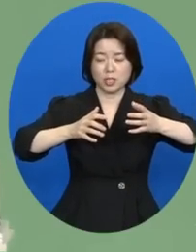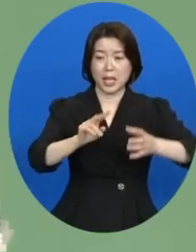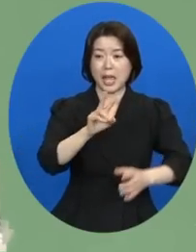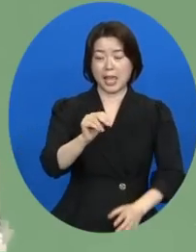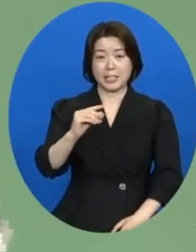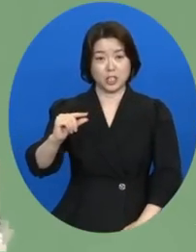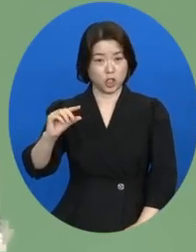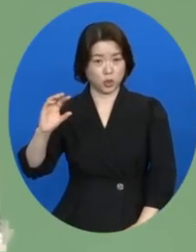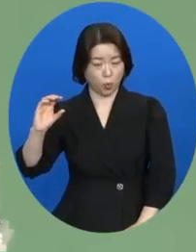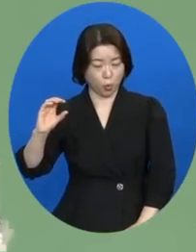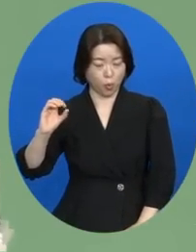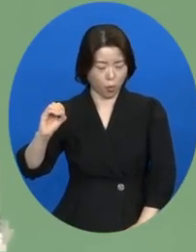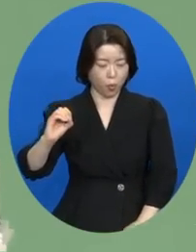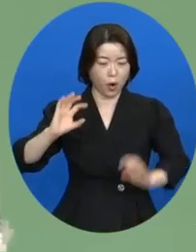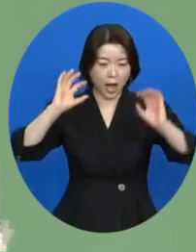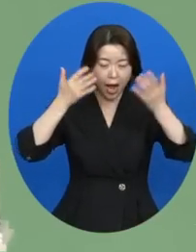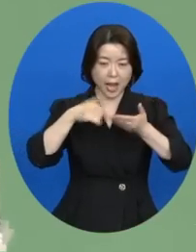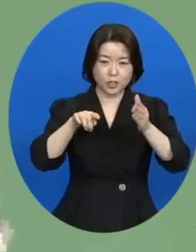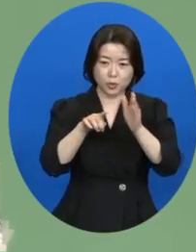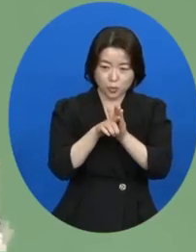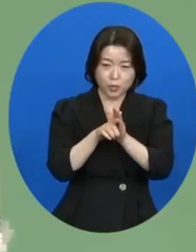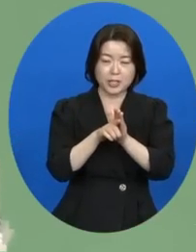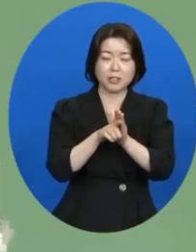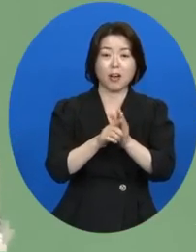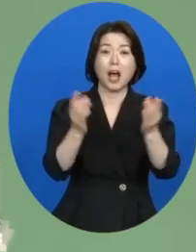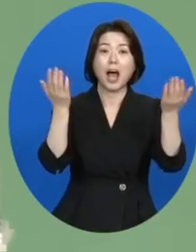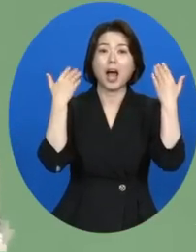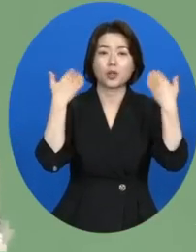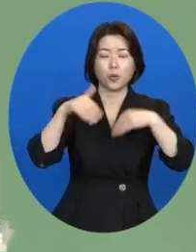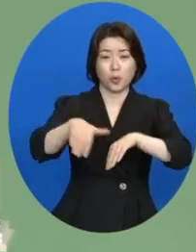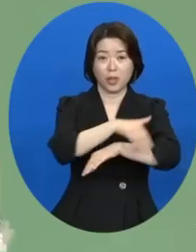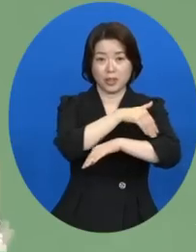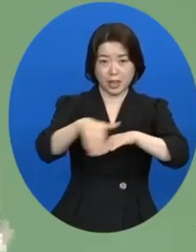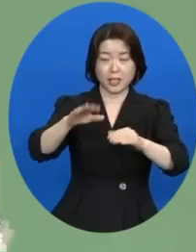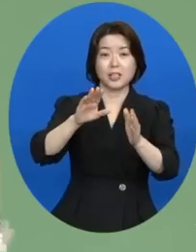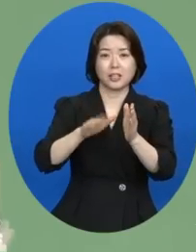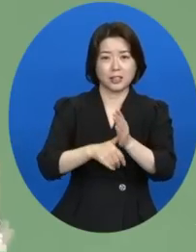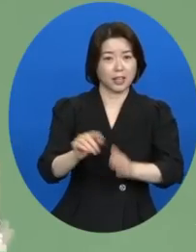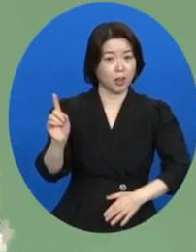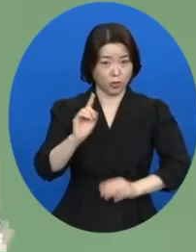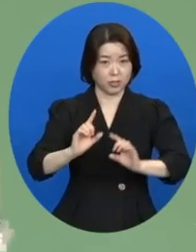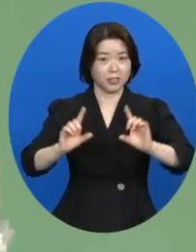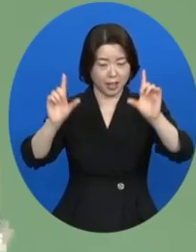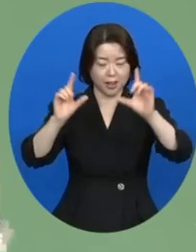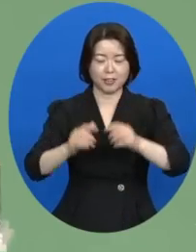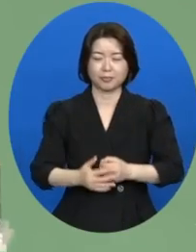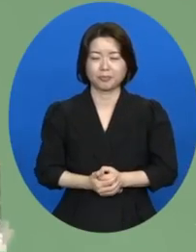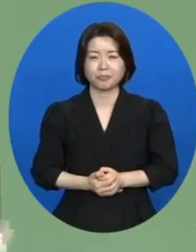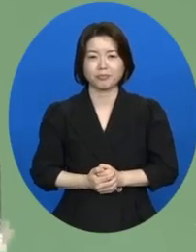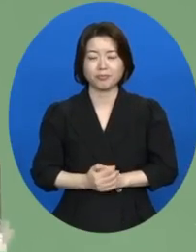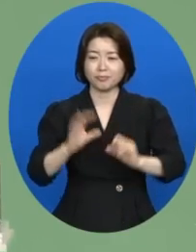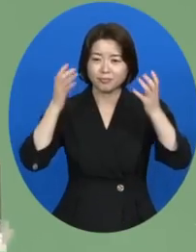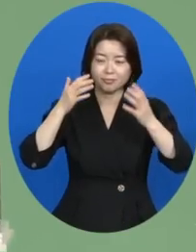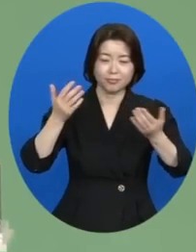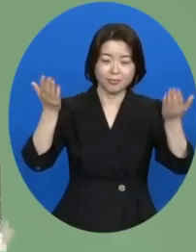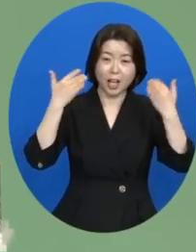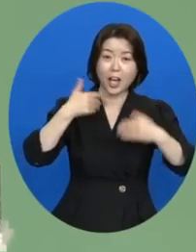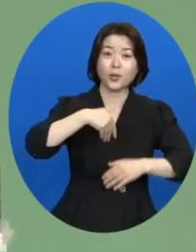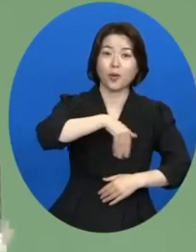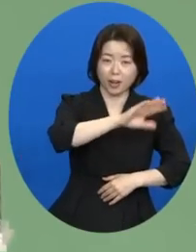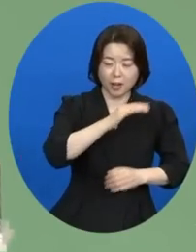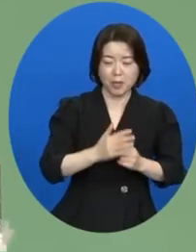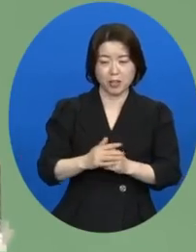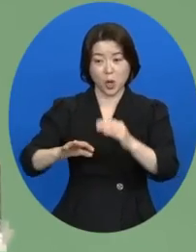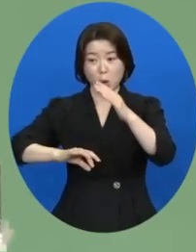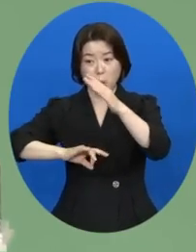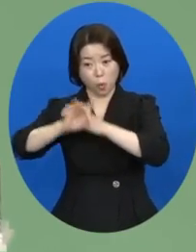위한 평양 외국인 학교에 다니기 시작한 오늘날입니다. 아이들이 학교에 가서 오전